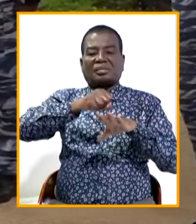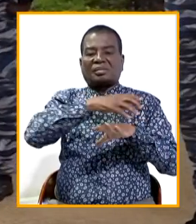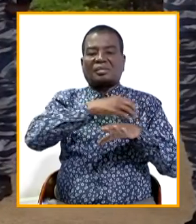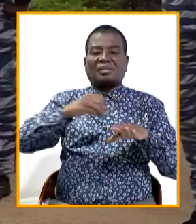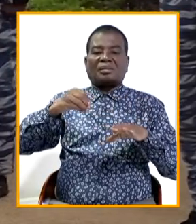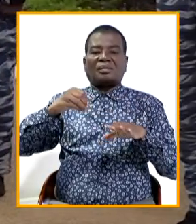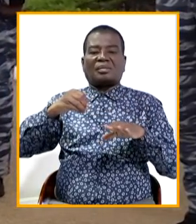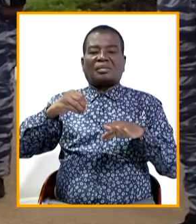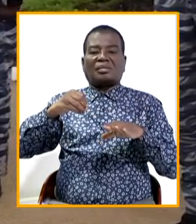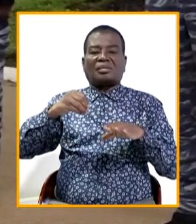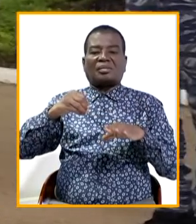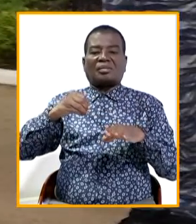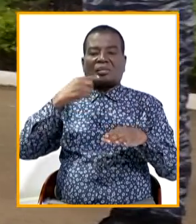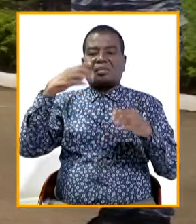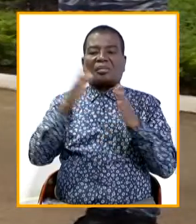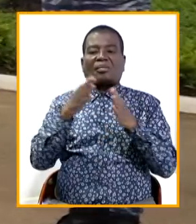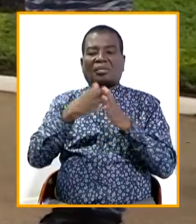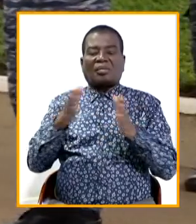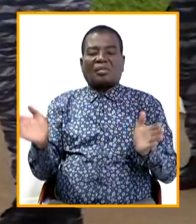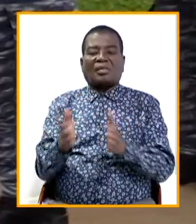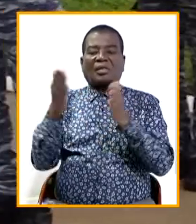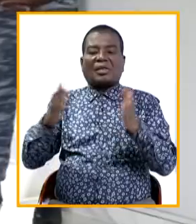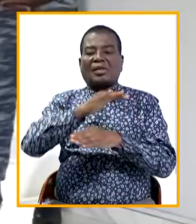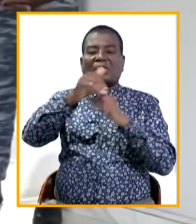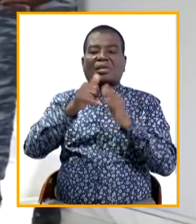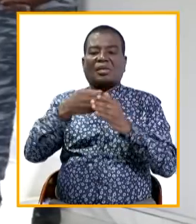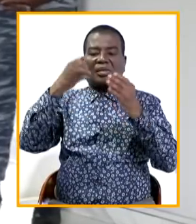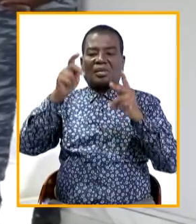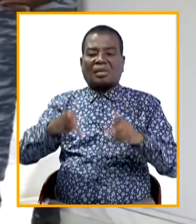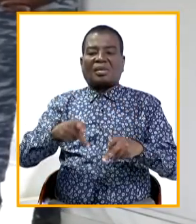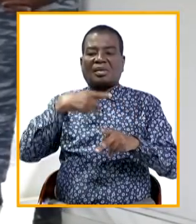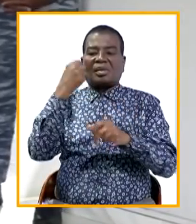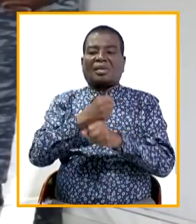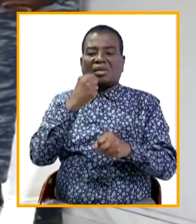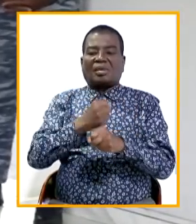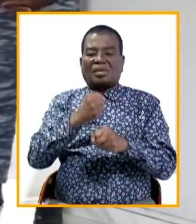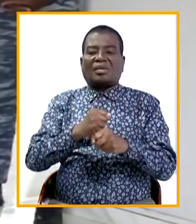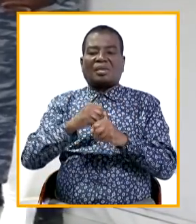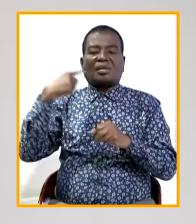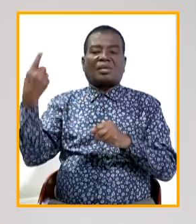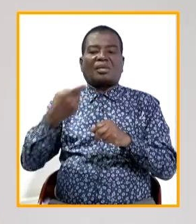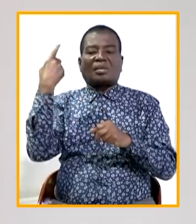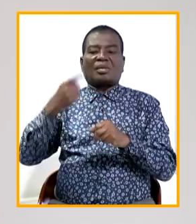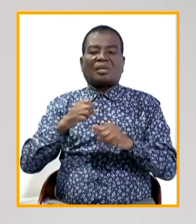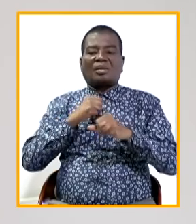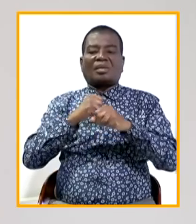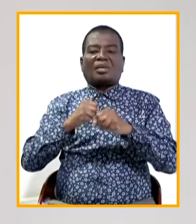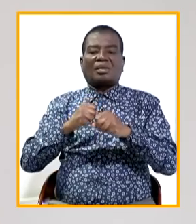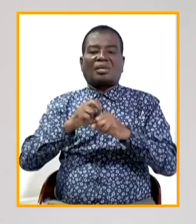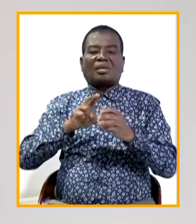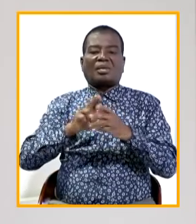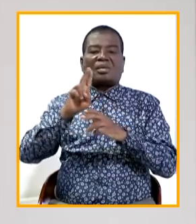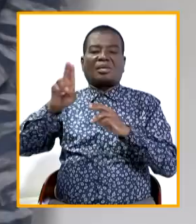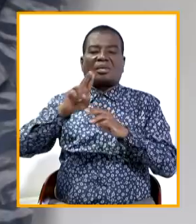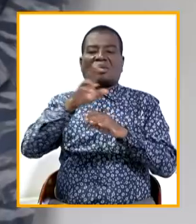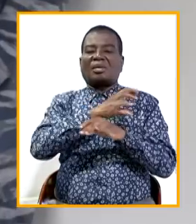sur le terrain pour féliciter et encourager ces éléments qui œuvrent au quotidien à la sécurisation et à la